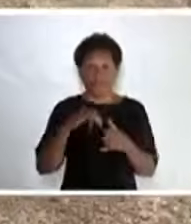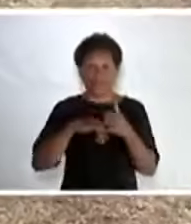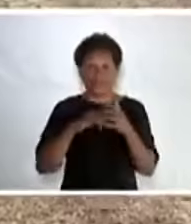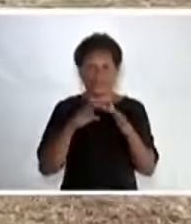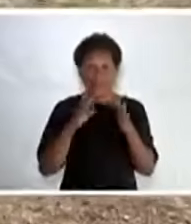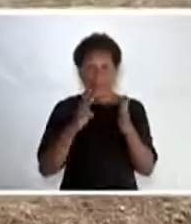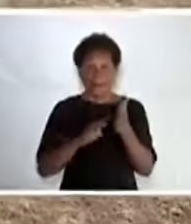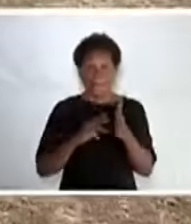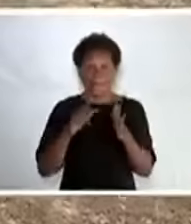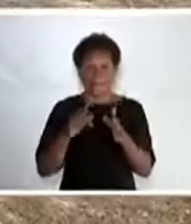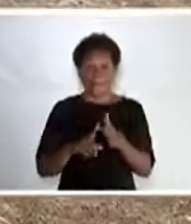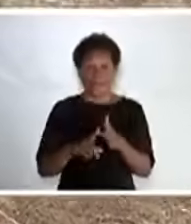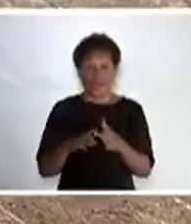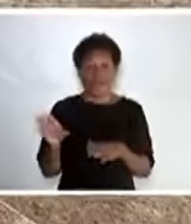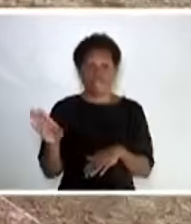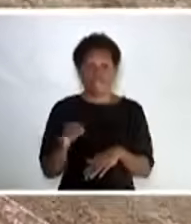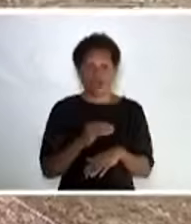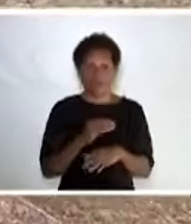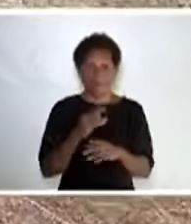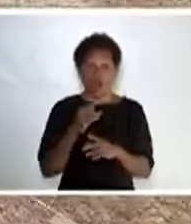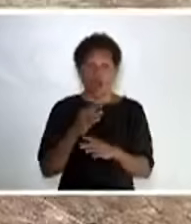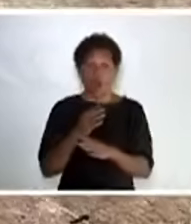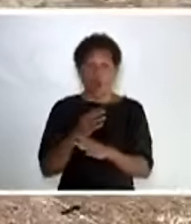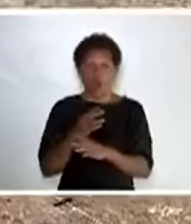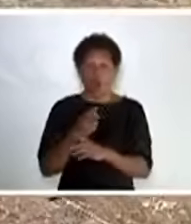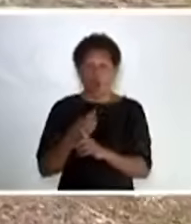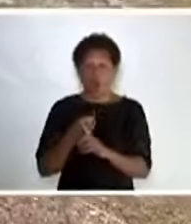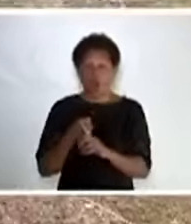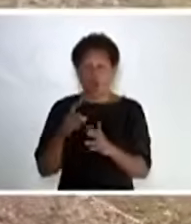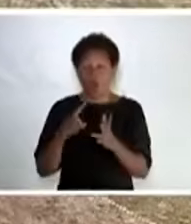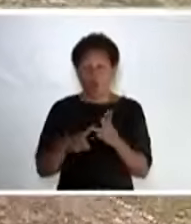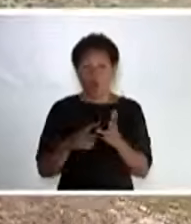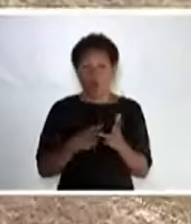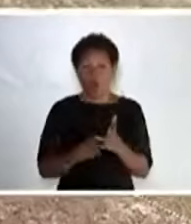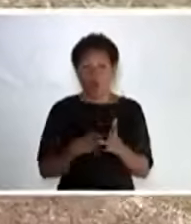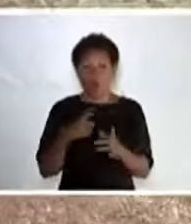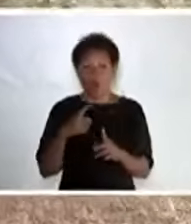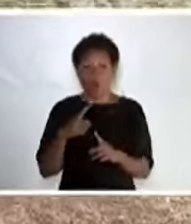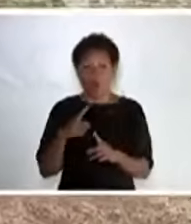from Nadamaki, Koro in Lomaiviti.